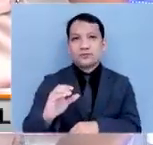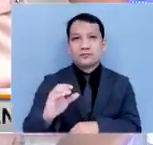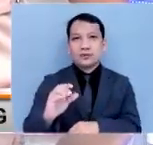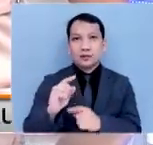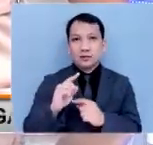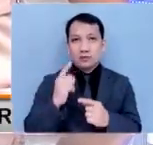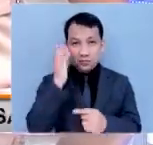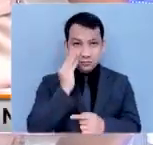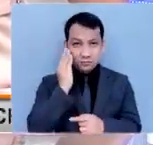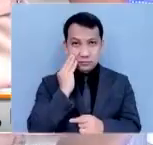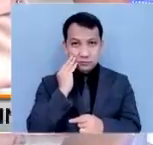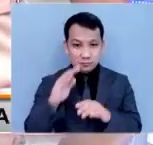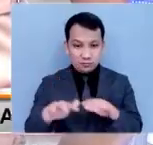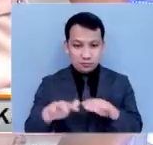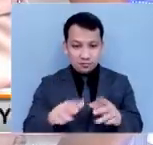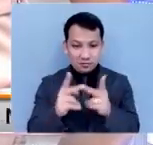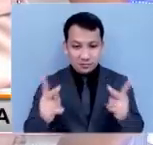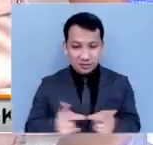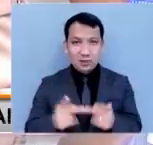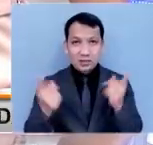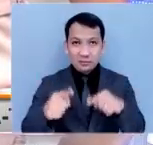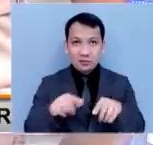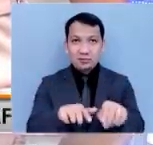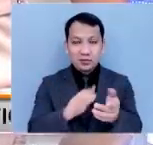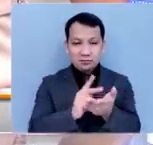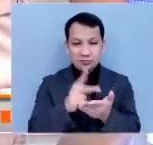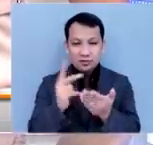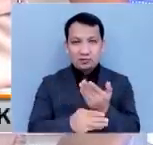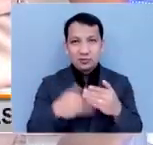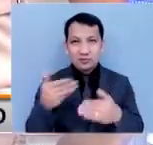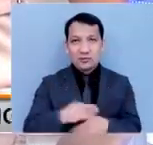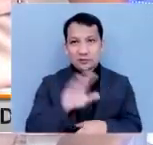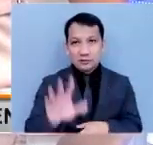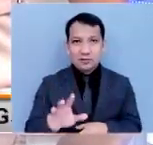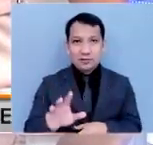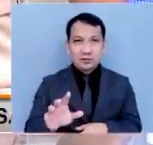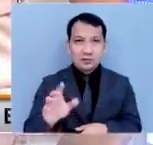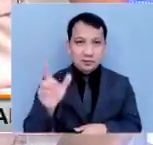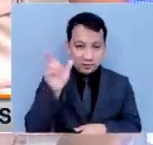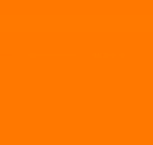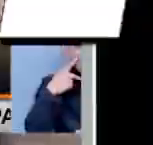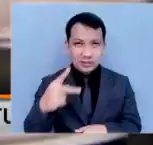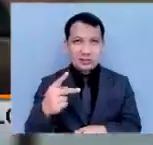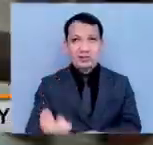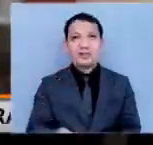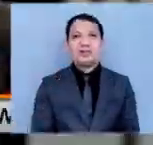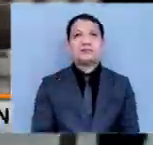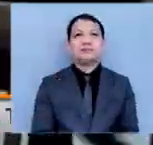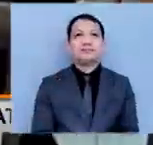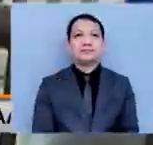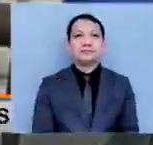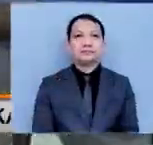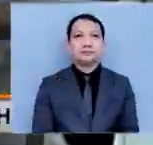nga nakaranas ng pagyanig sa lugar sa kasagsagan ng programa. Nasa frontline ng balitang yan si Laila Pangilinan. Sakyan nilang